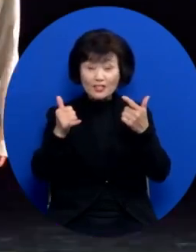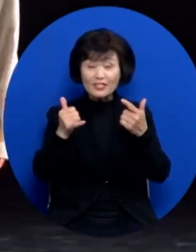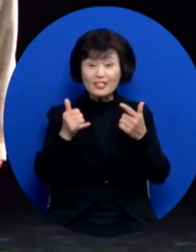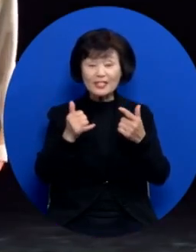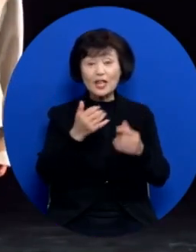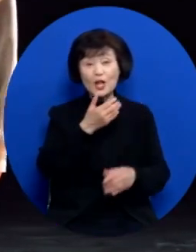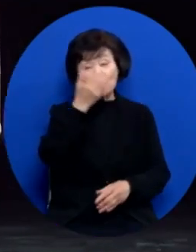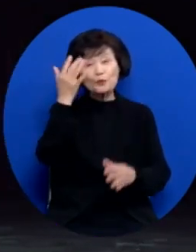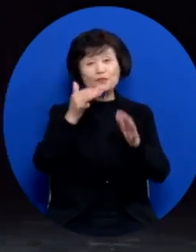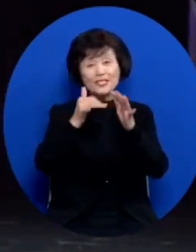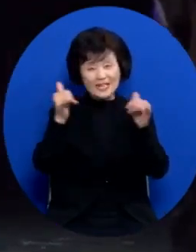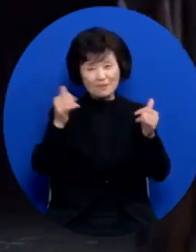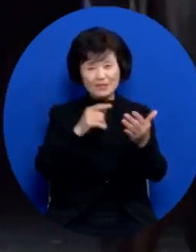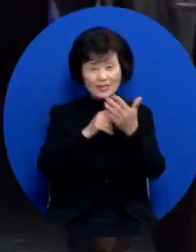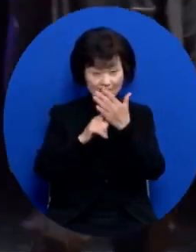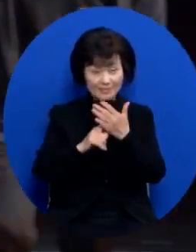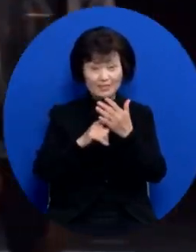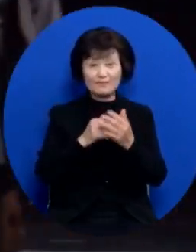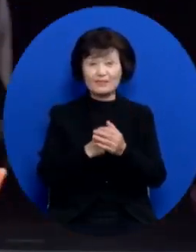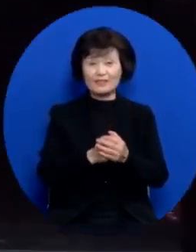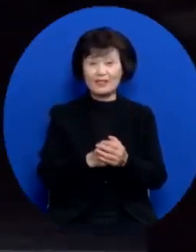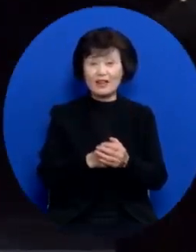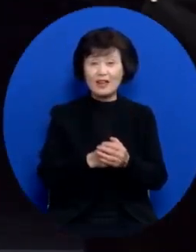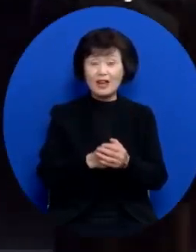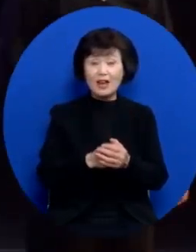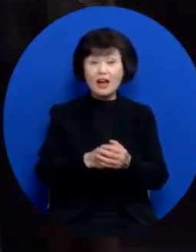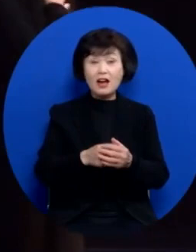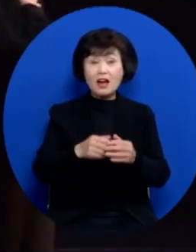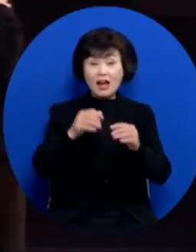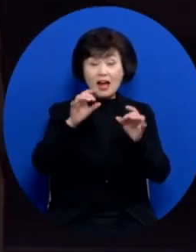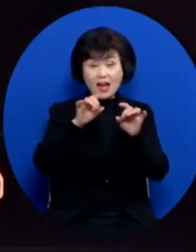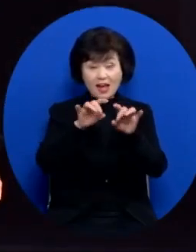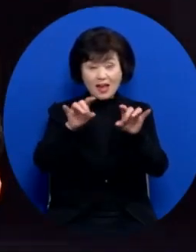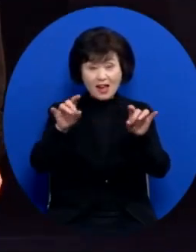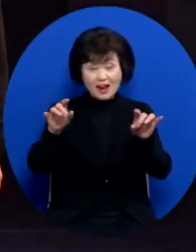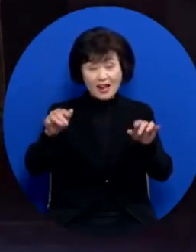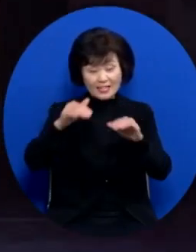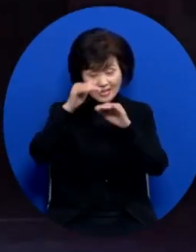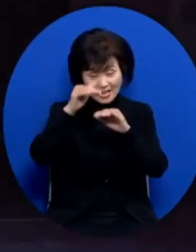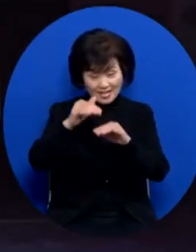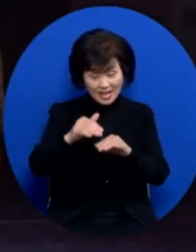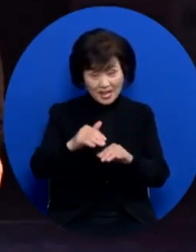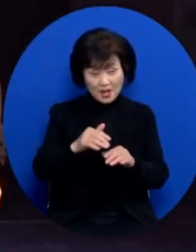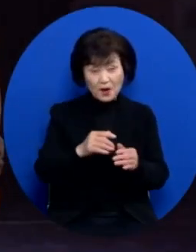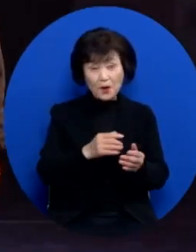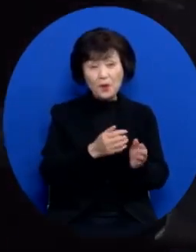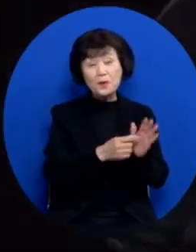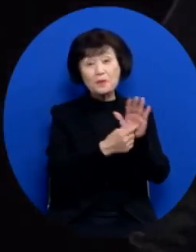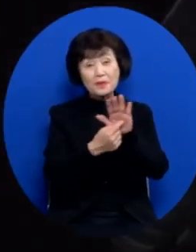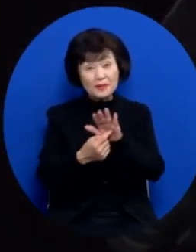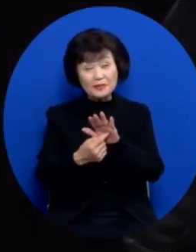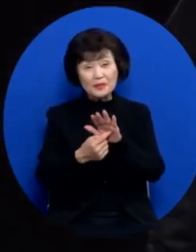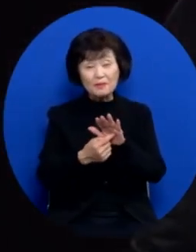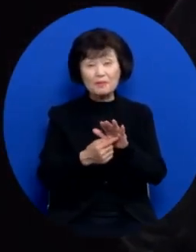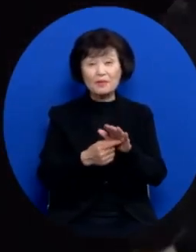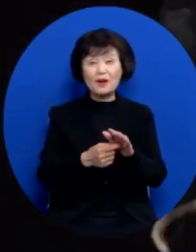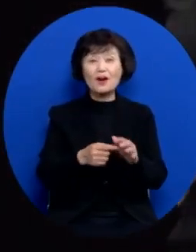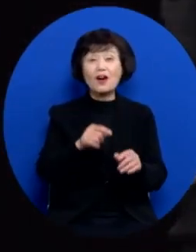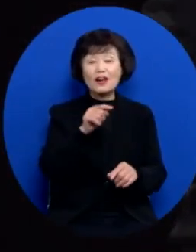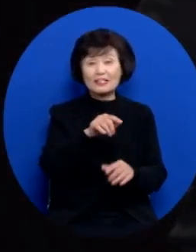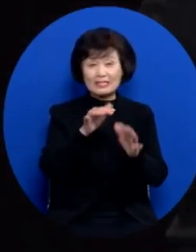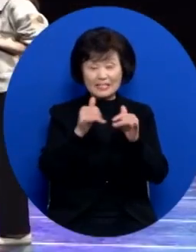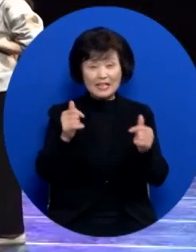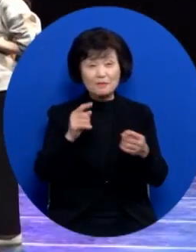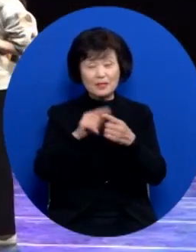등장합니다. 그분이 대상과 메시지를 알려주면 삶에 지친 사람들의 꿈속에 들어가 목소리를